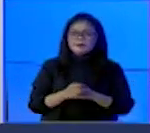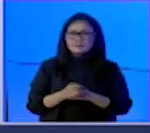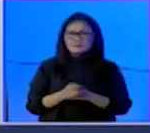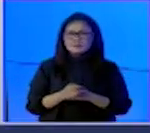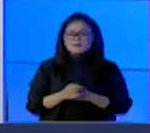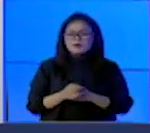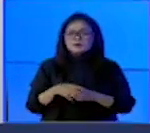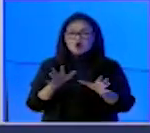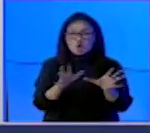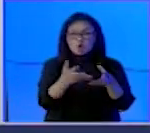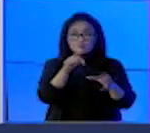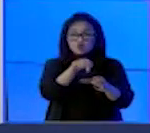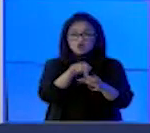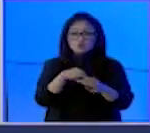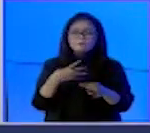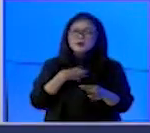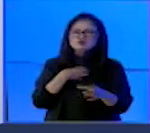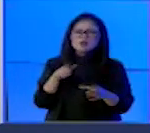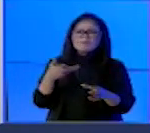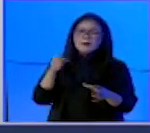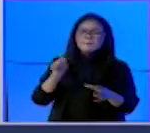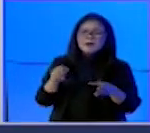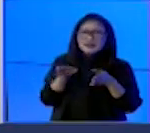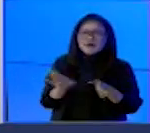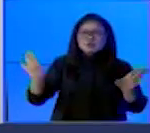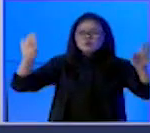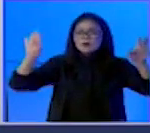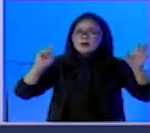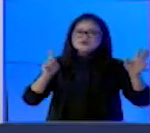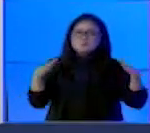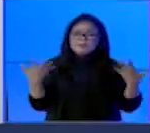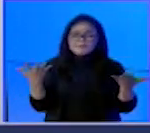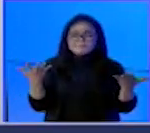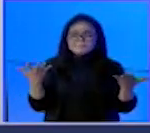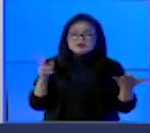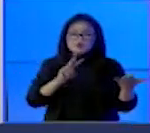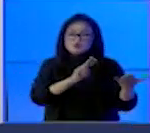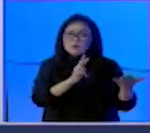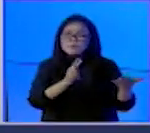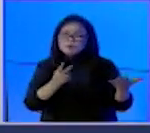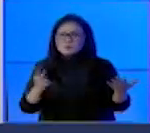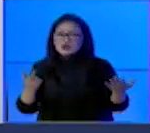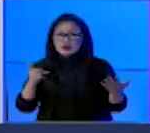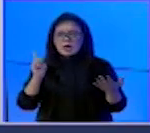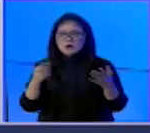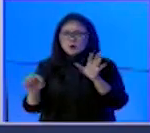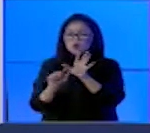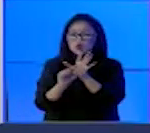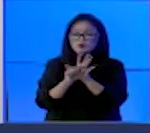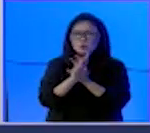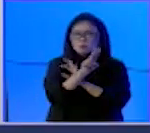dengan menggunakan lambang Garuda dengan modifikasi. Dan itu ada Undang-Undang 24 2009